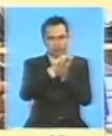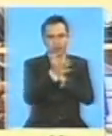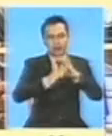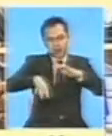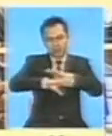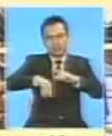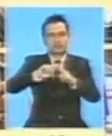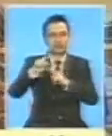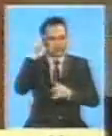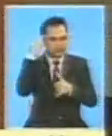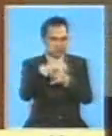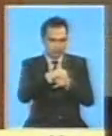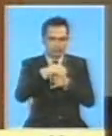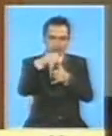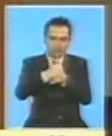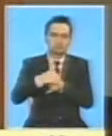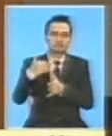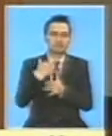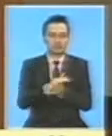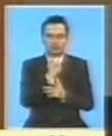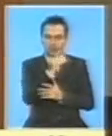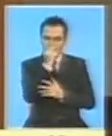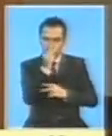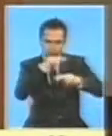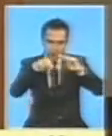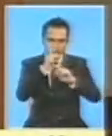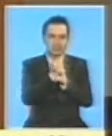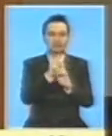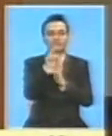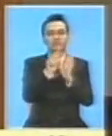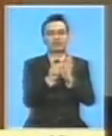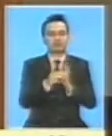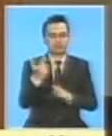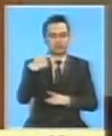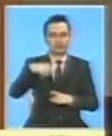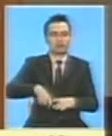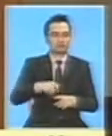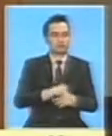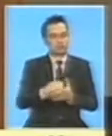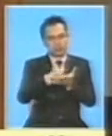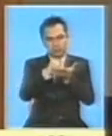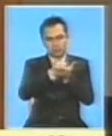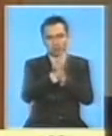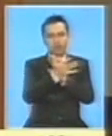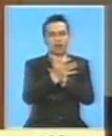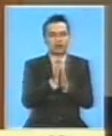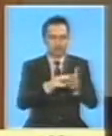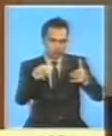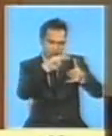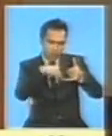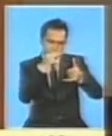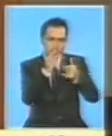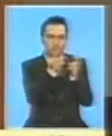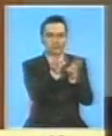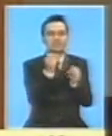หาอะไรชัดเจนจับกลุ่มเดินคดีให้ความชอบธรรมนะครับให้เข้าถึงกระบวนการแก้ปัญหาทางกฎหมายจะเข้าสู่บริยุทธ์ทำอย่าง